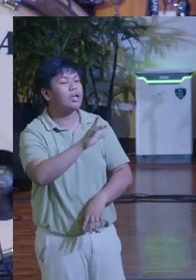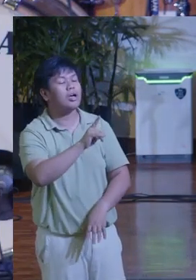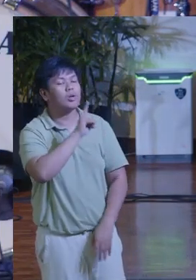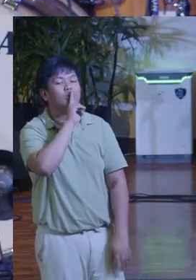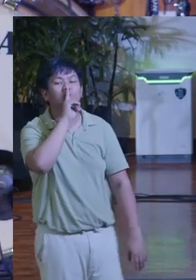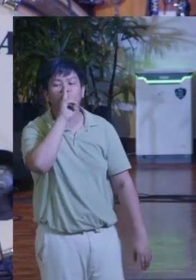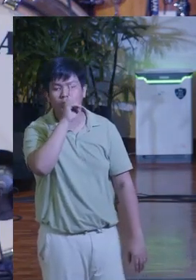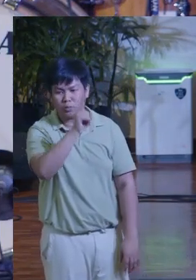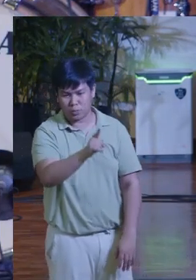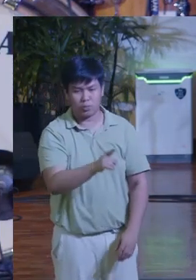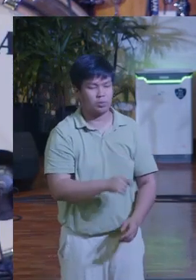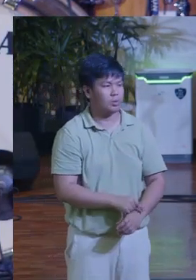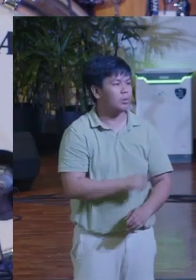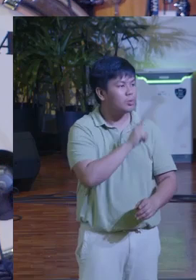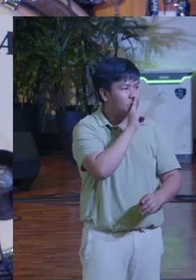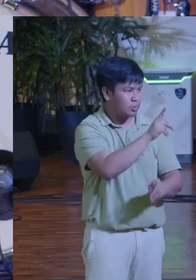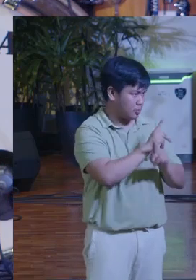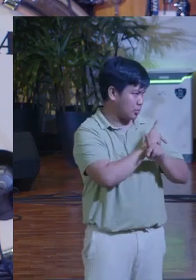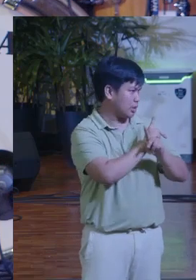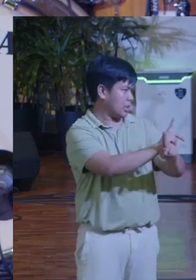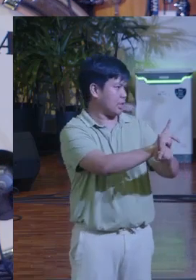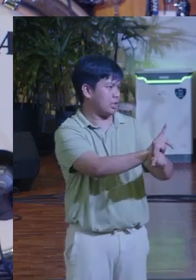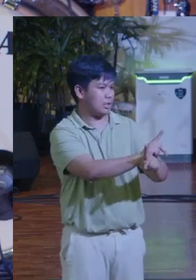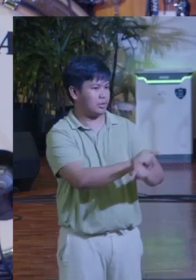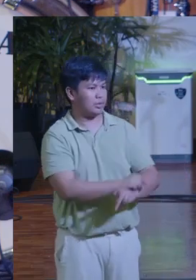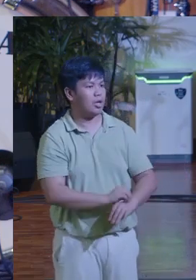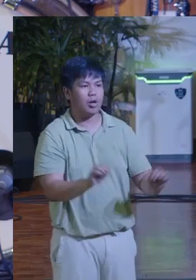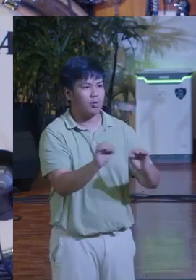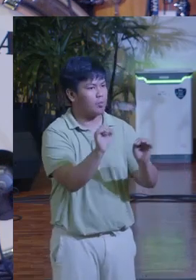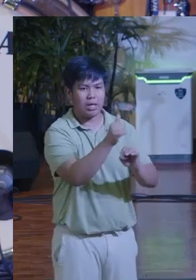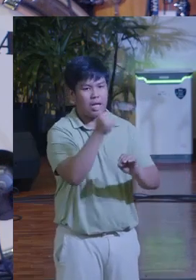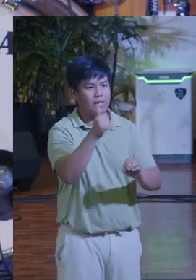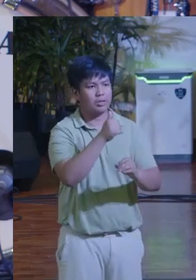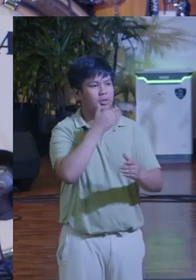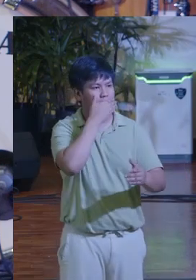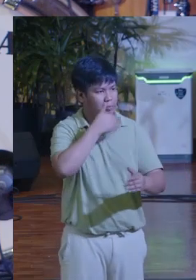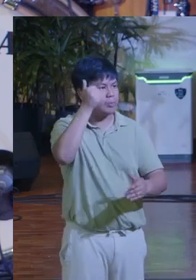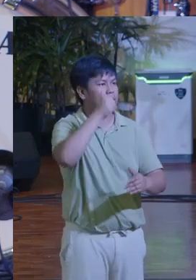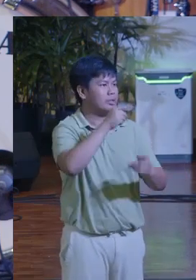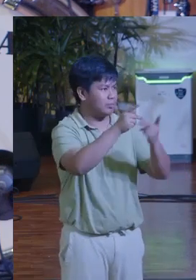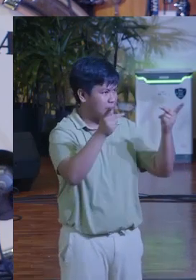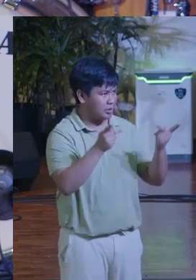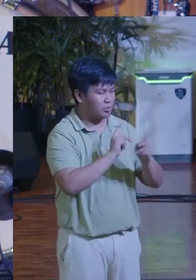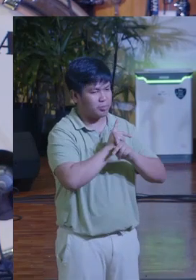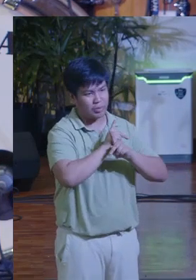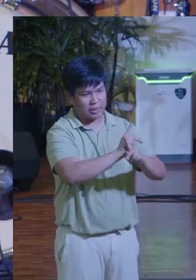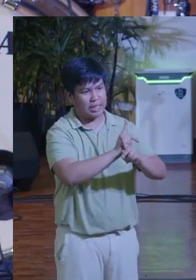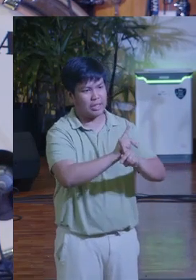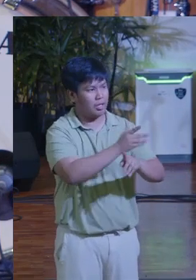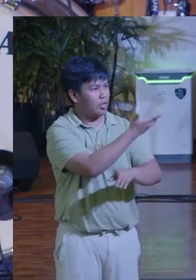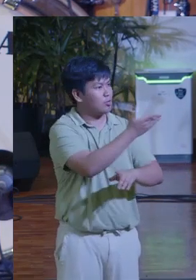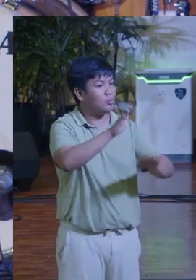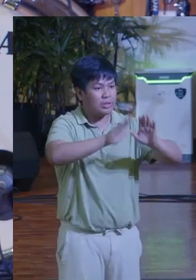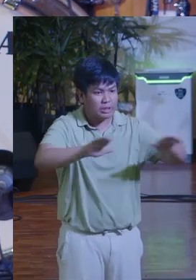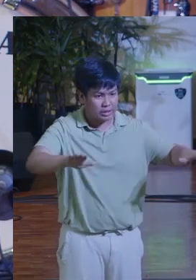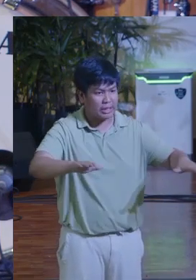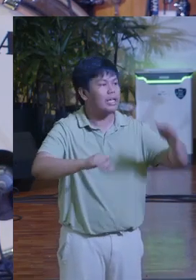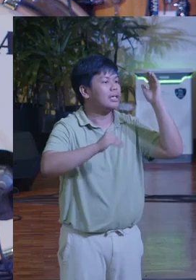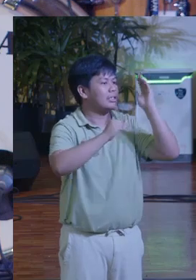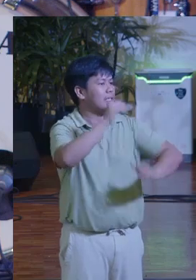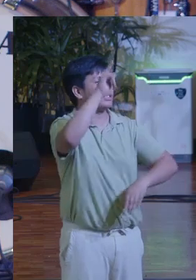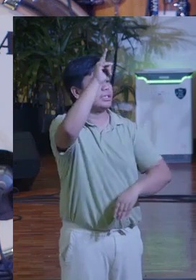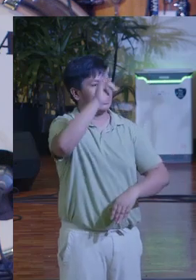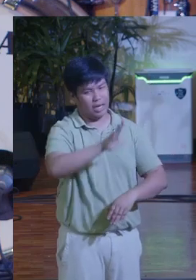Walang pinakamabuti sa ating mga anak, kundi ipagkaloob sila sa kagandang loob ng